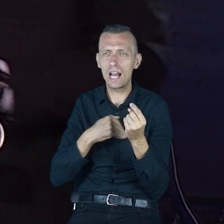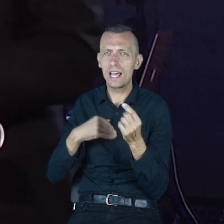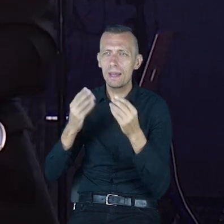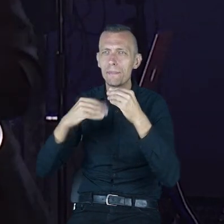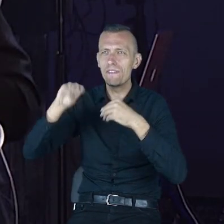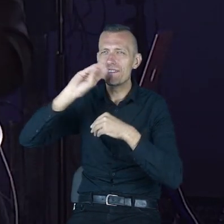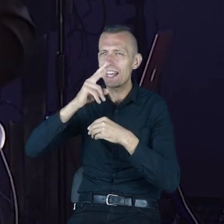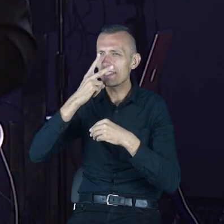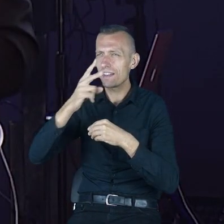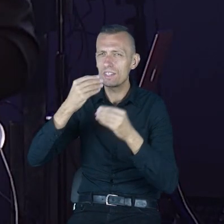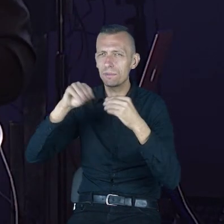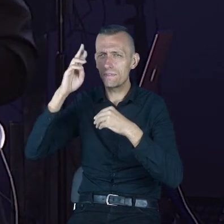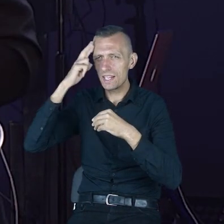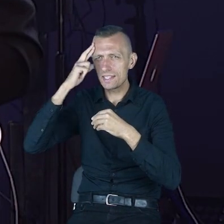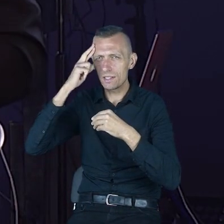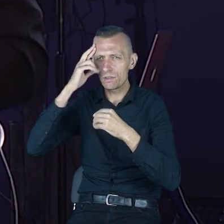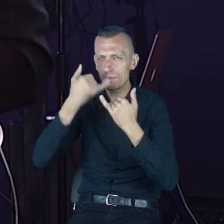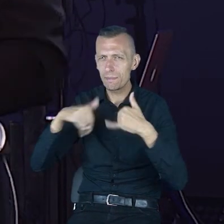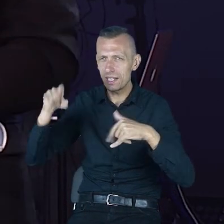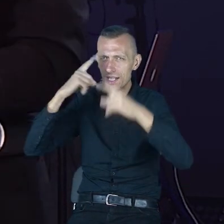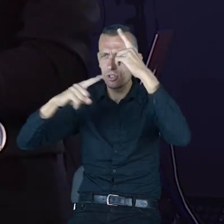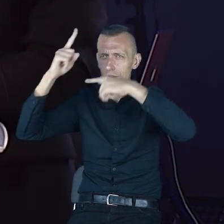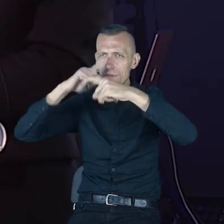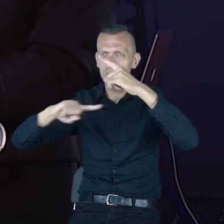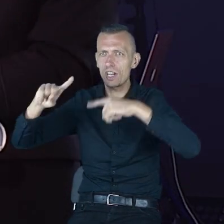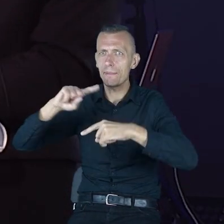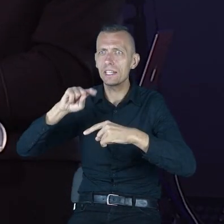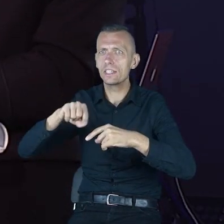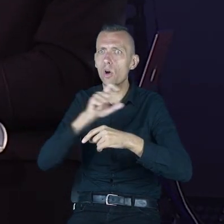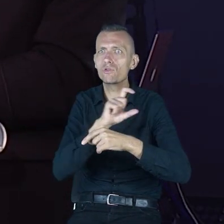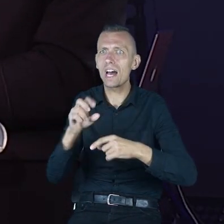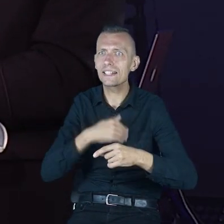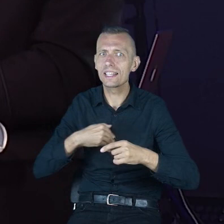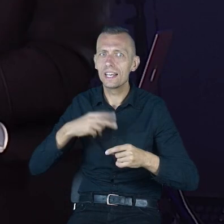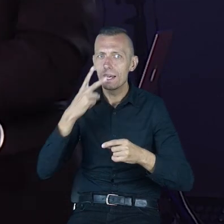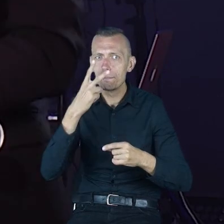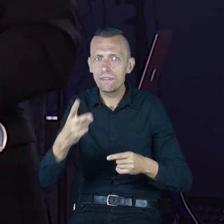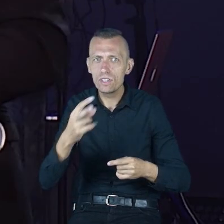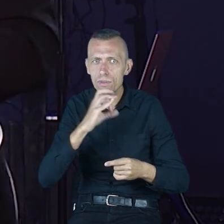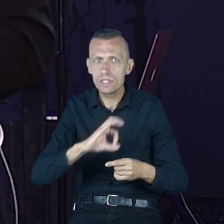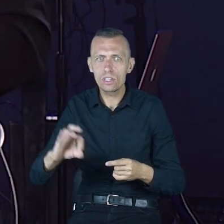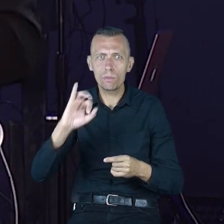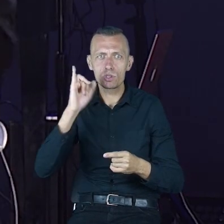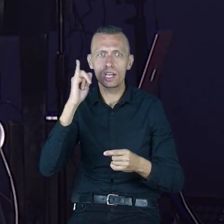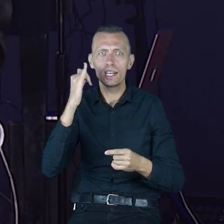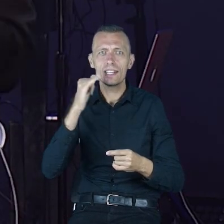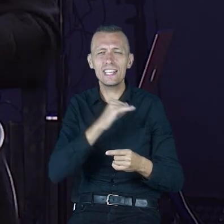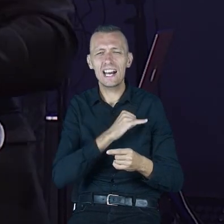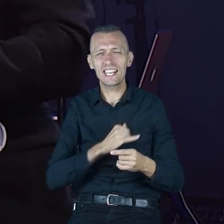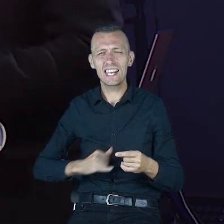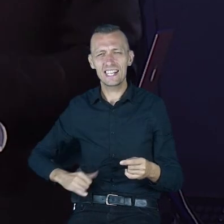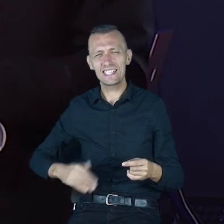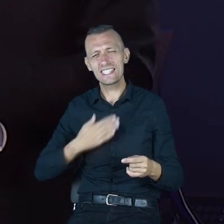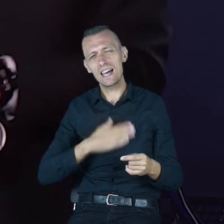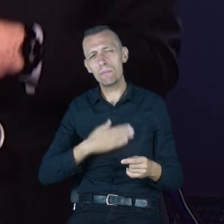dopiero w świetle widzimy tak, jak należy widzieć. Jakimi naprawdę są egoistyczne pokusy